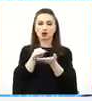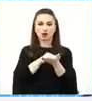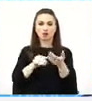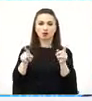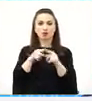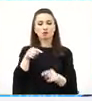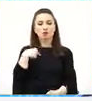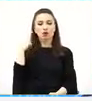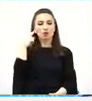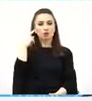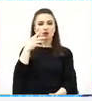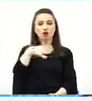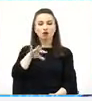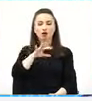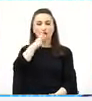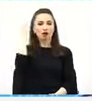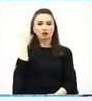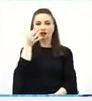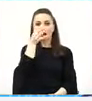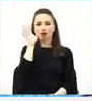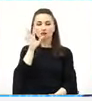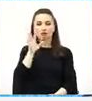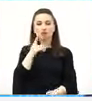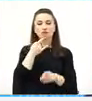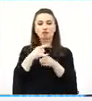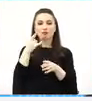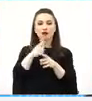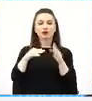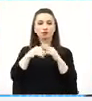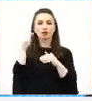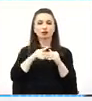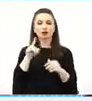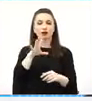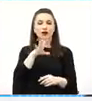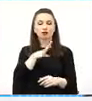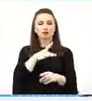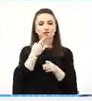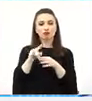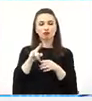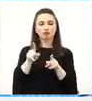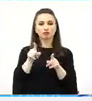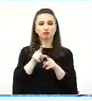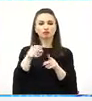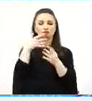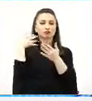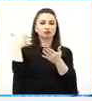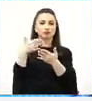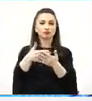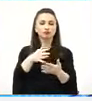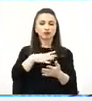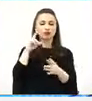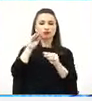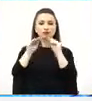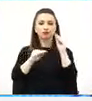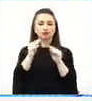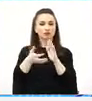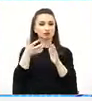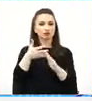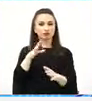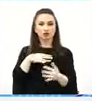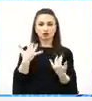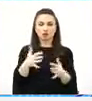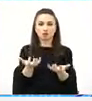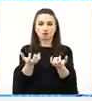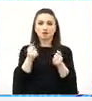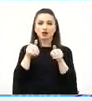მგონი არავის არ მოგწონდა ის მავნე პრაქტიკა, რაც წლების განმავლობაში ხდებოდა ურბანული განვითარების თვალსაზრისით. ჩვენ